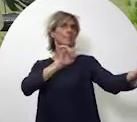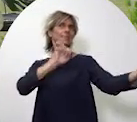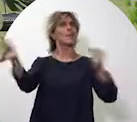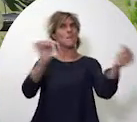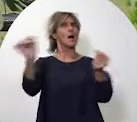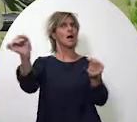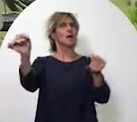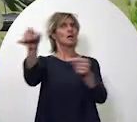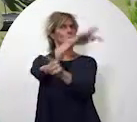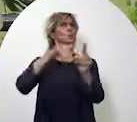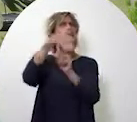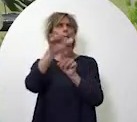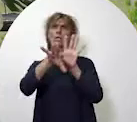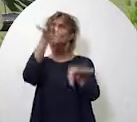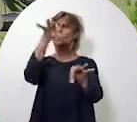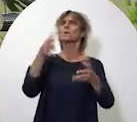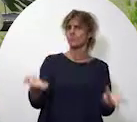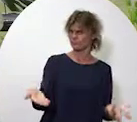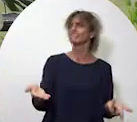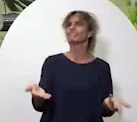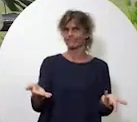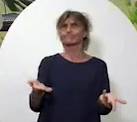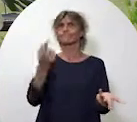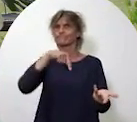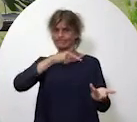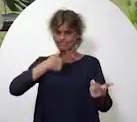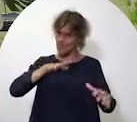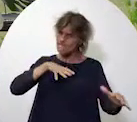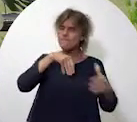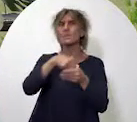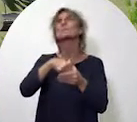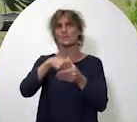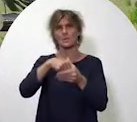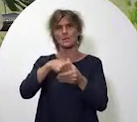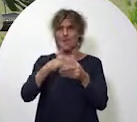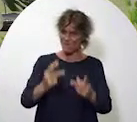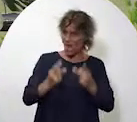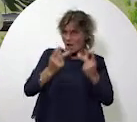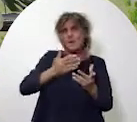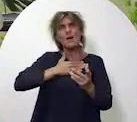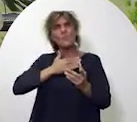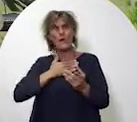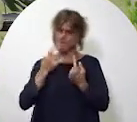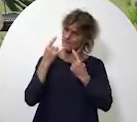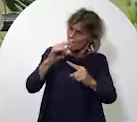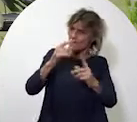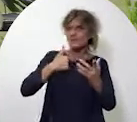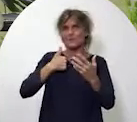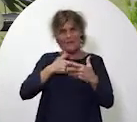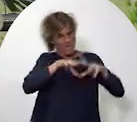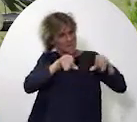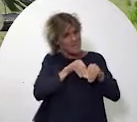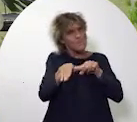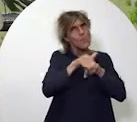sera le moment d'un débat et d'un choix de société auquel je prendrai toute ma part en défendant mes valeurs